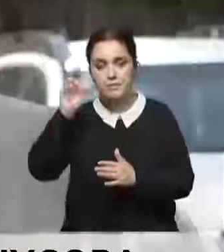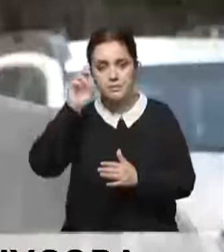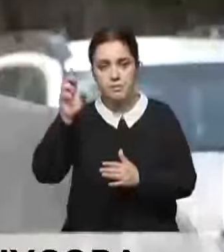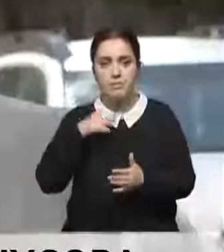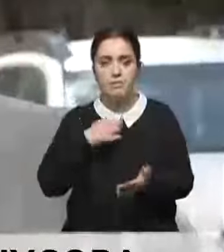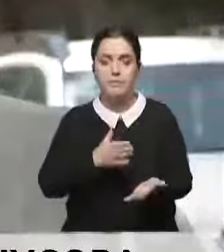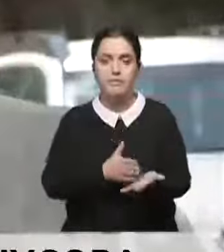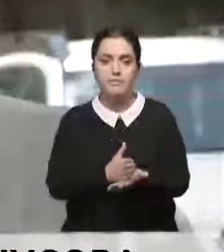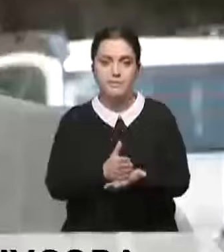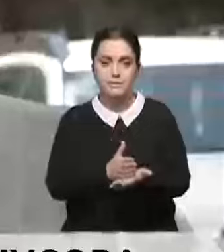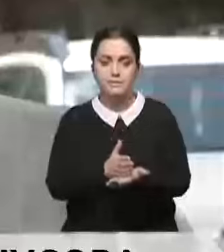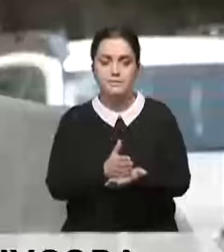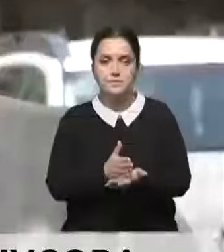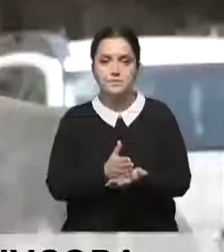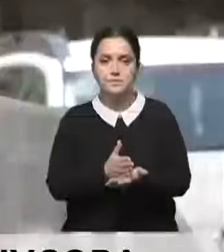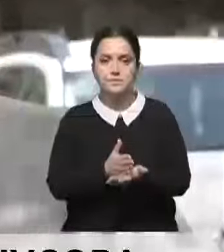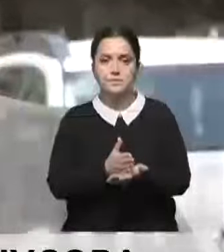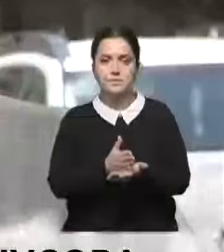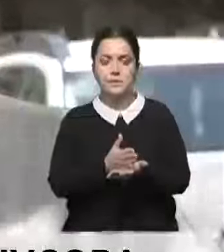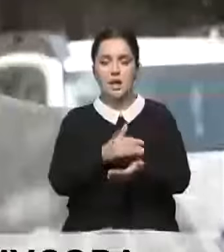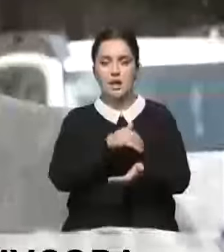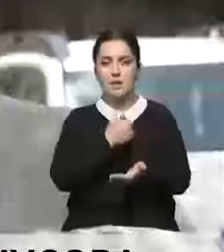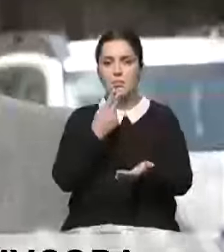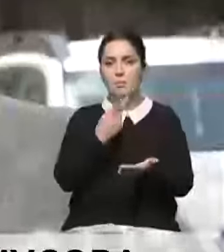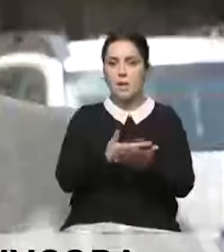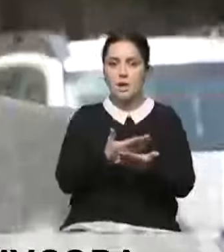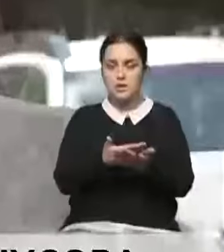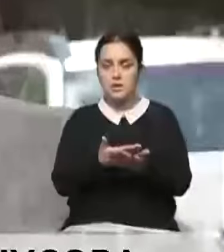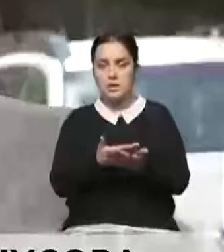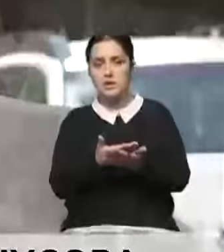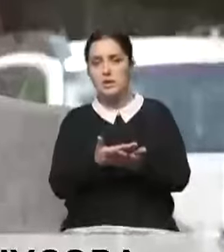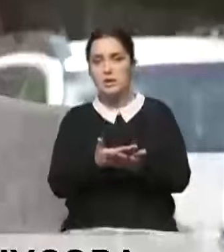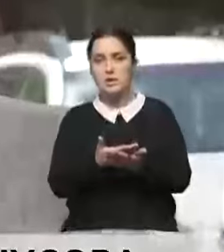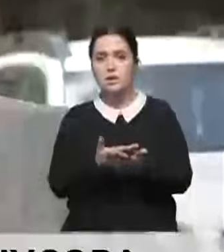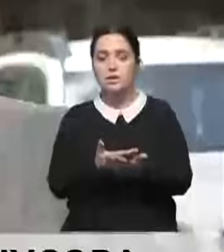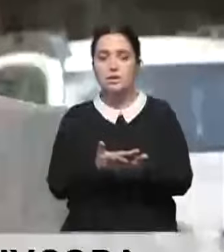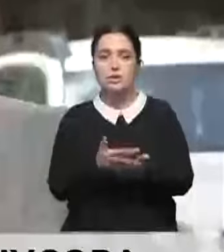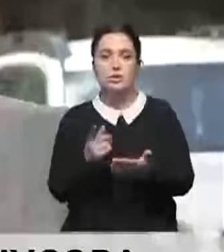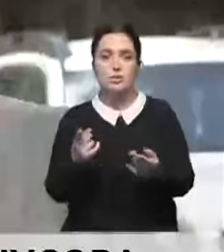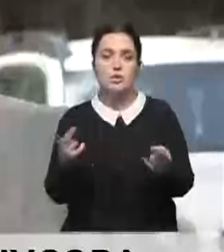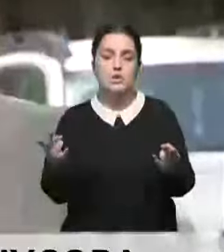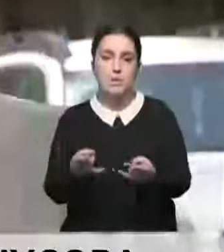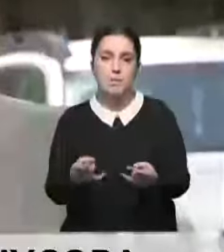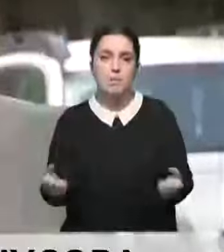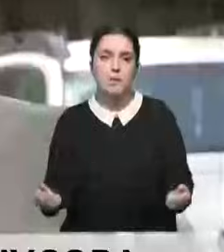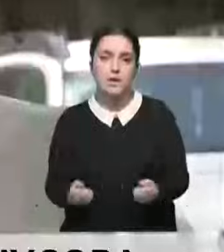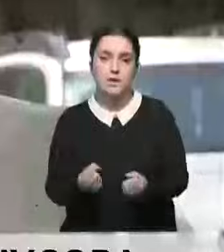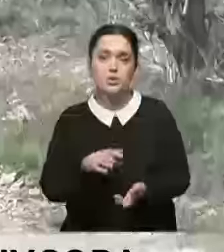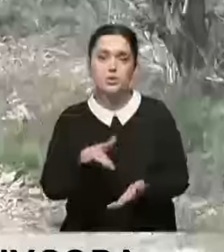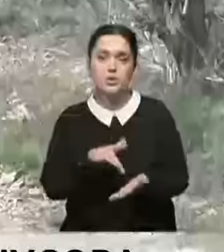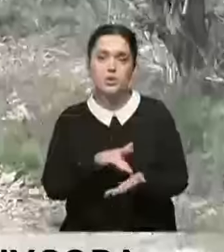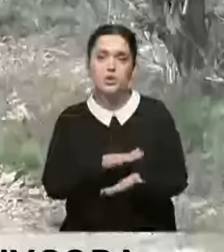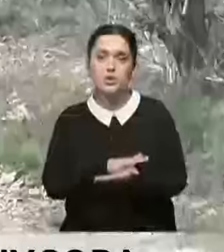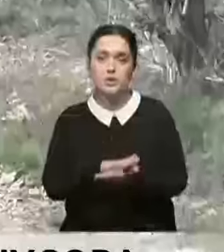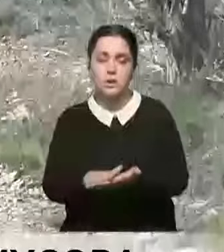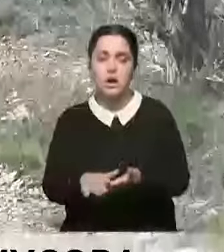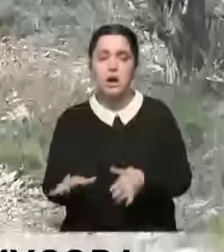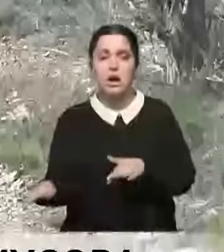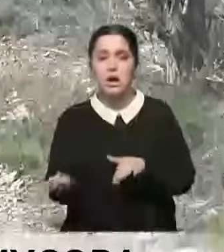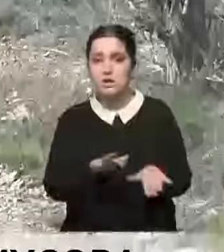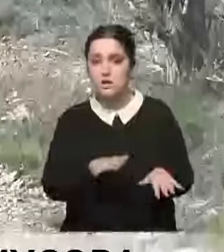служащие, в свою очередь хотим показать пример того, что необходимо поддерживать наш город в чистоте.